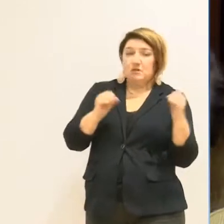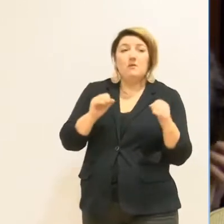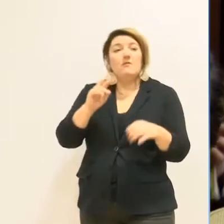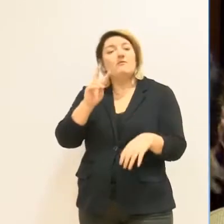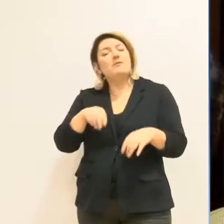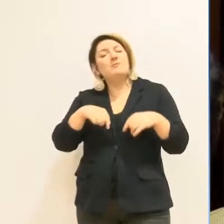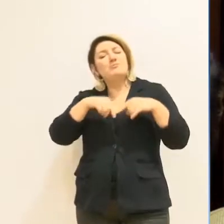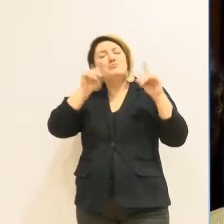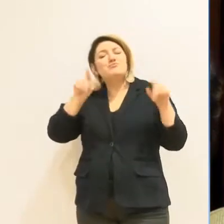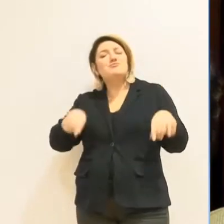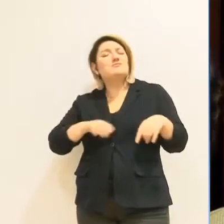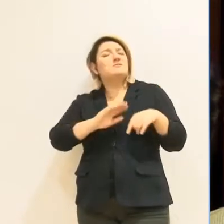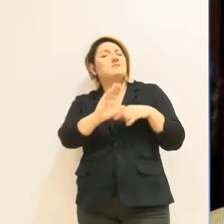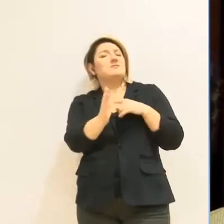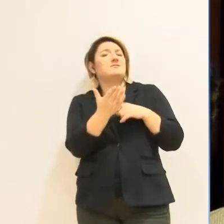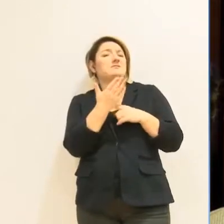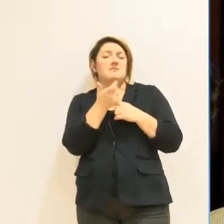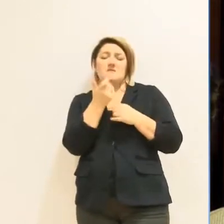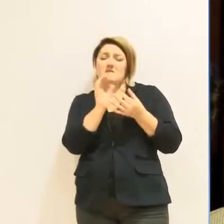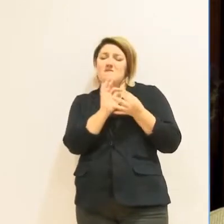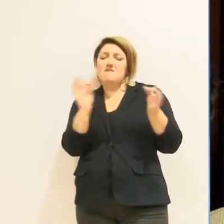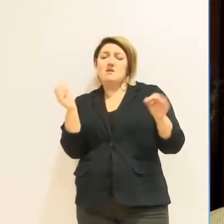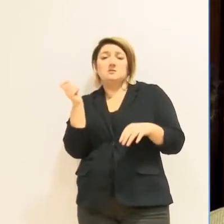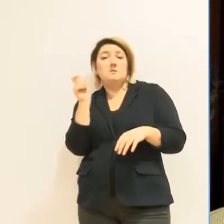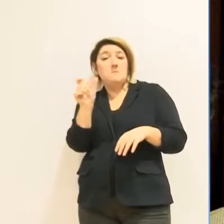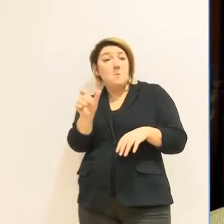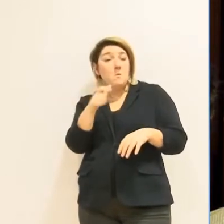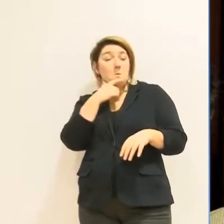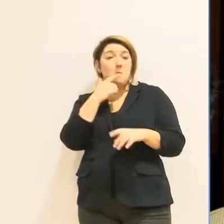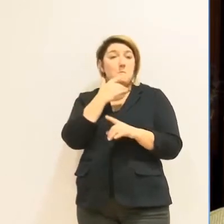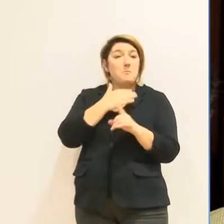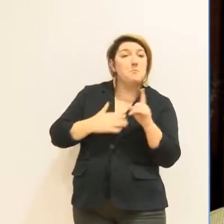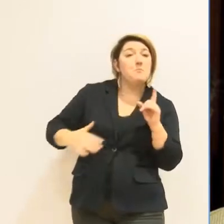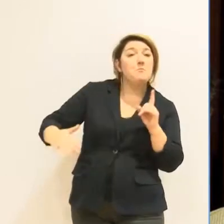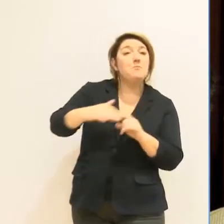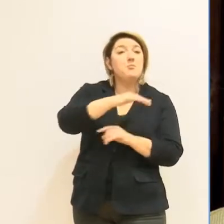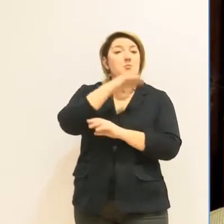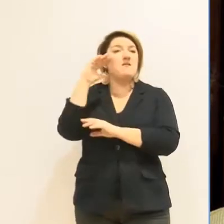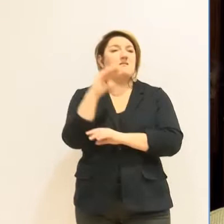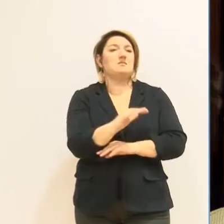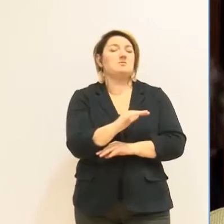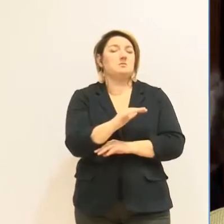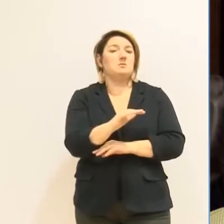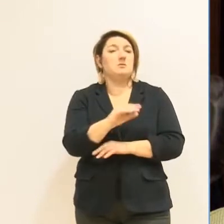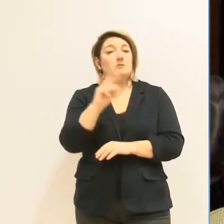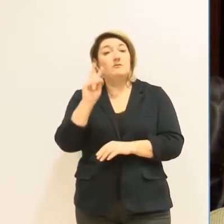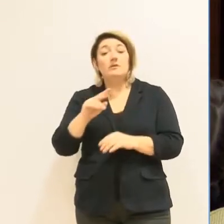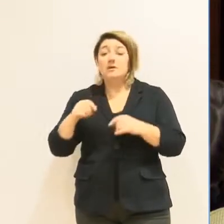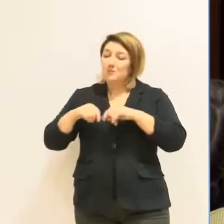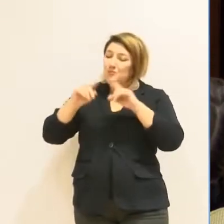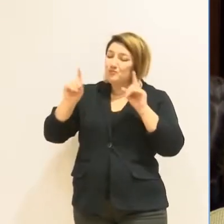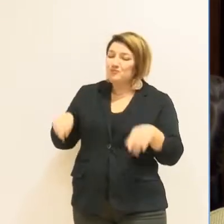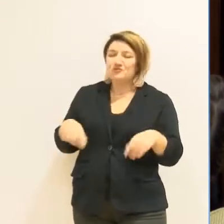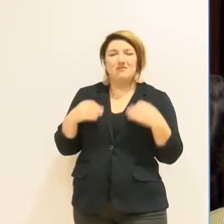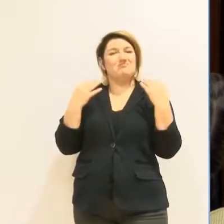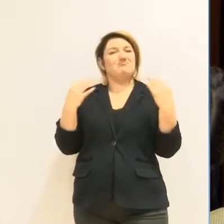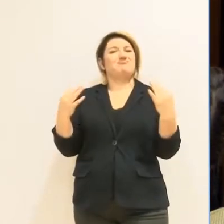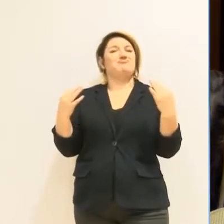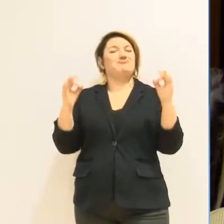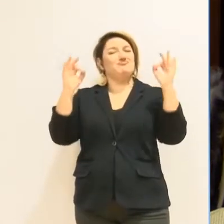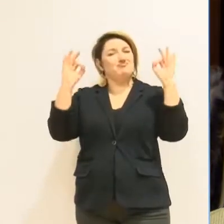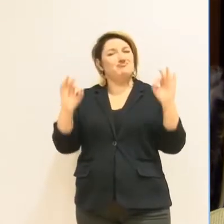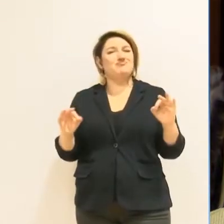vous osez même le terme de bouclier social. Un budget vertueux serait celui qui porte l'humain